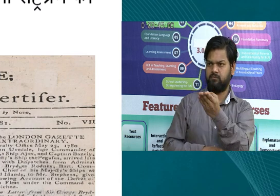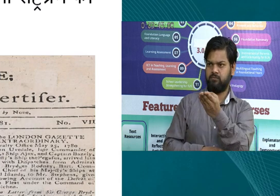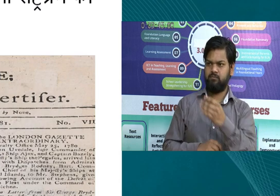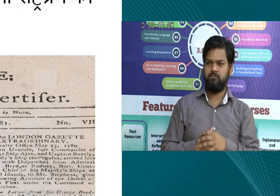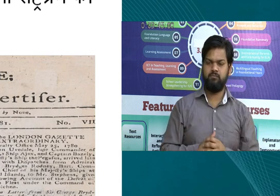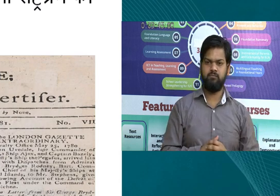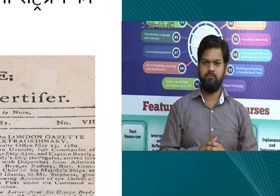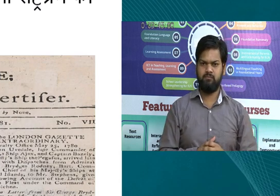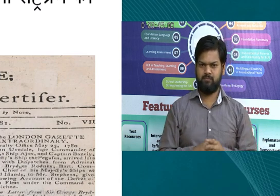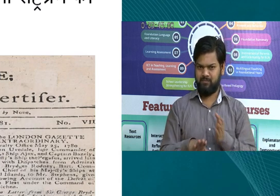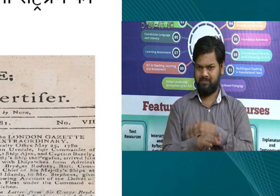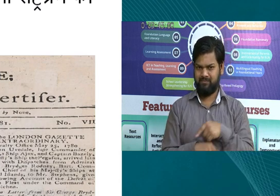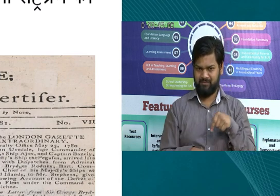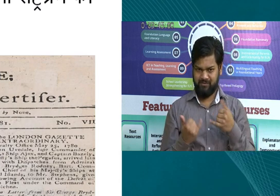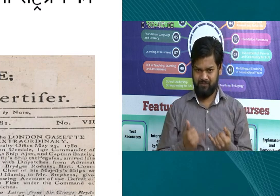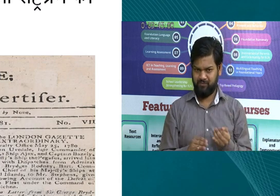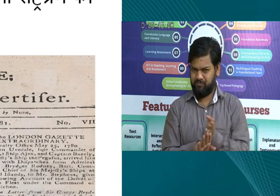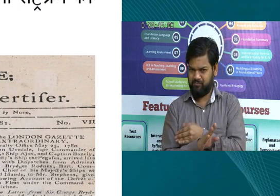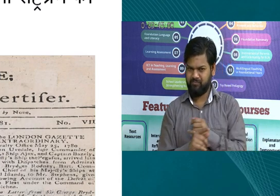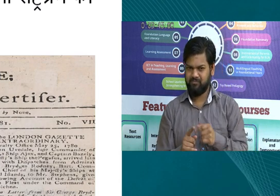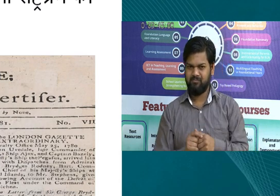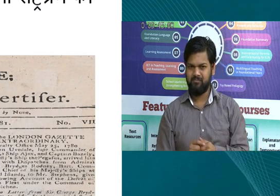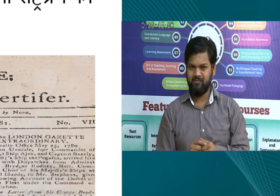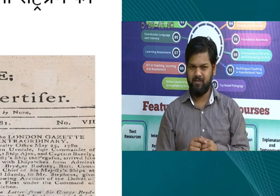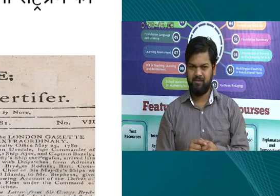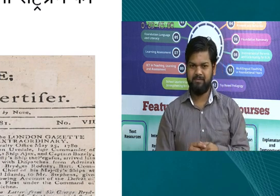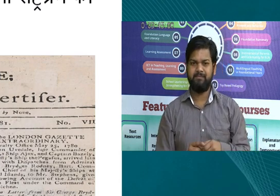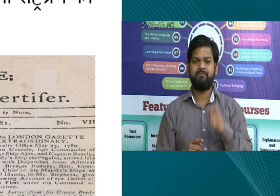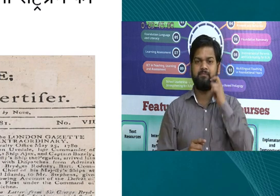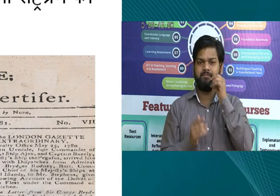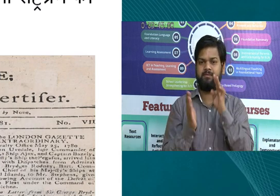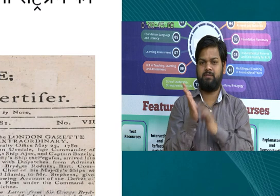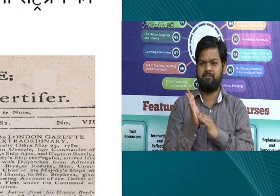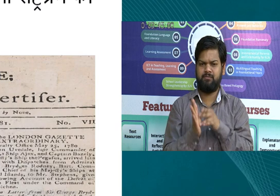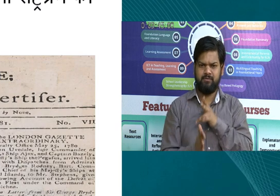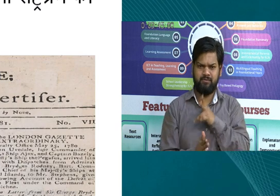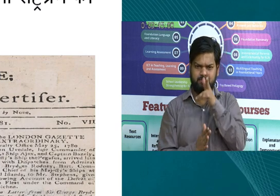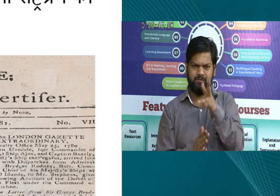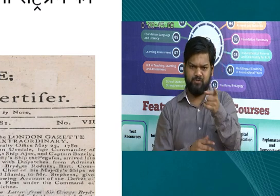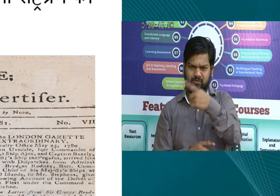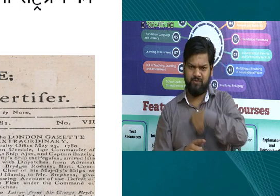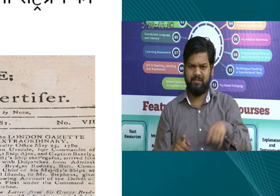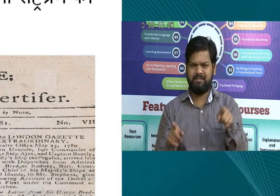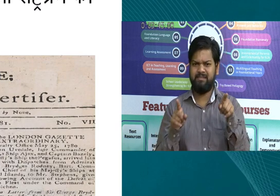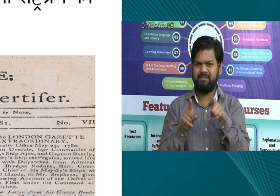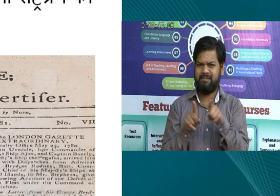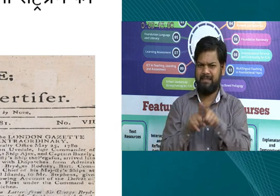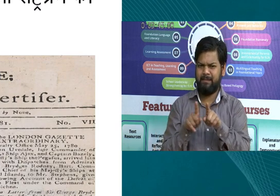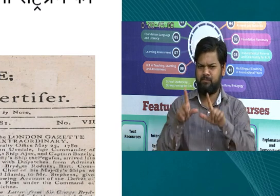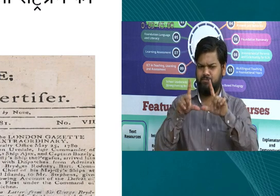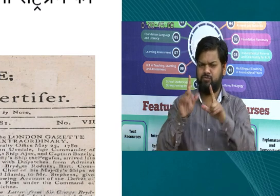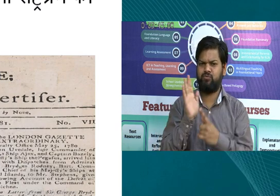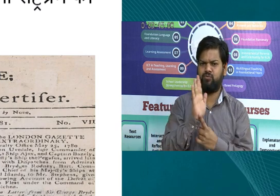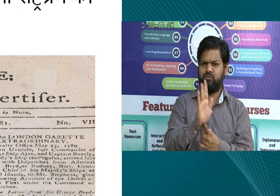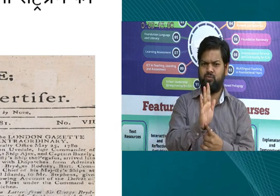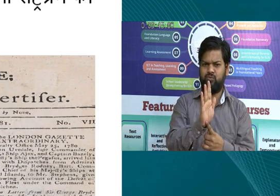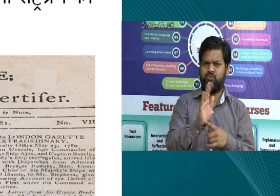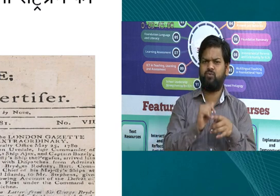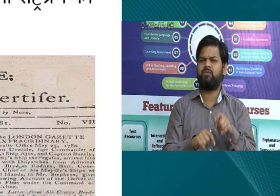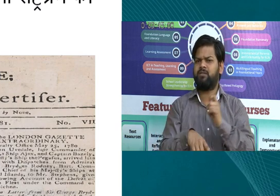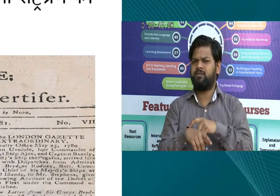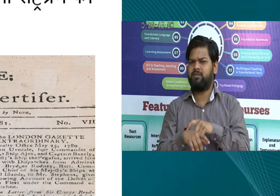डॉक्टर मनोज ने भी बताया ये हम एक सैंपल के तोर पर ले हैं आपके लिए जैसे आप देख कर जान जैसे आपने कहा की आ द्वितीय विश्व युद्ध के आसपास